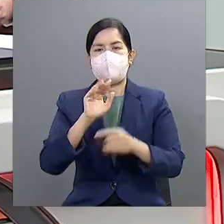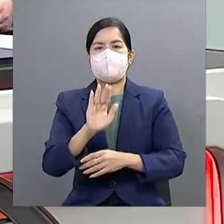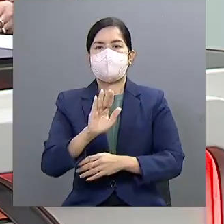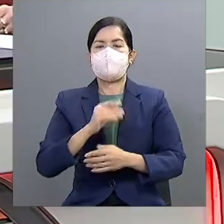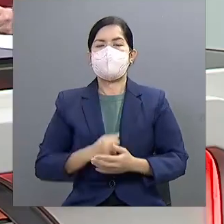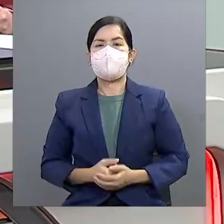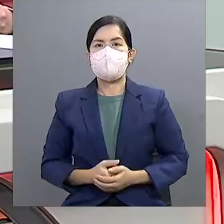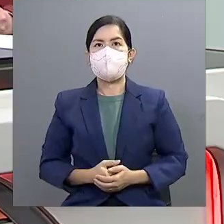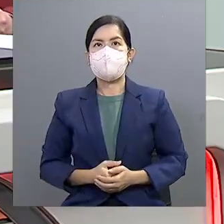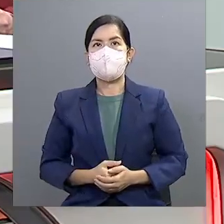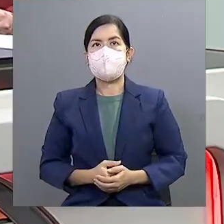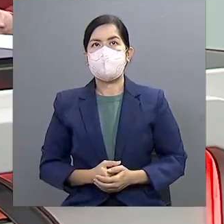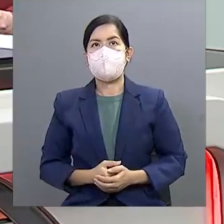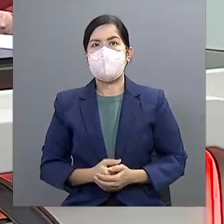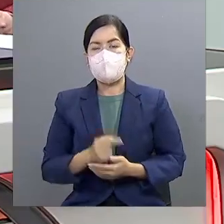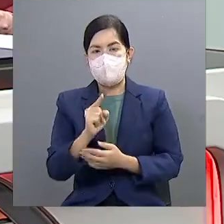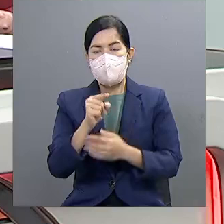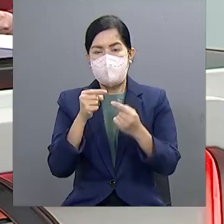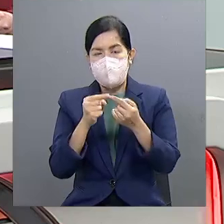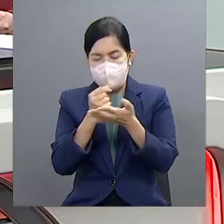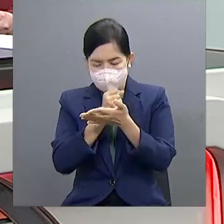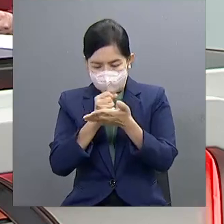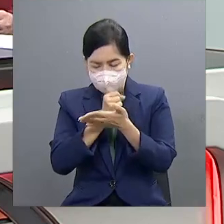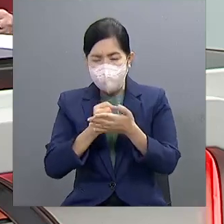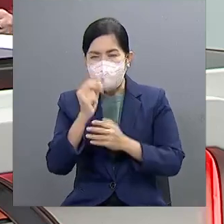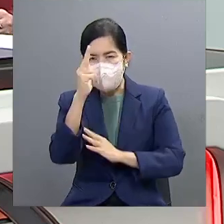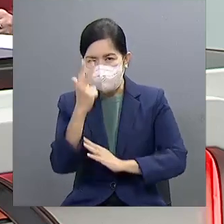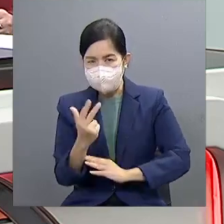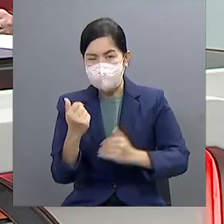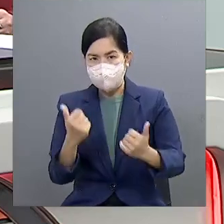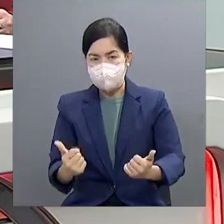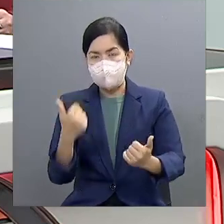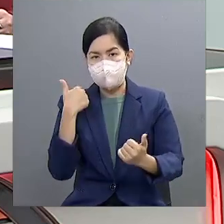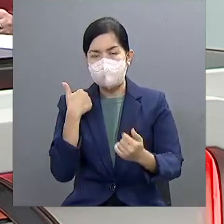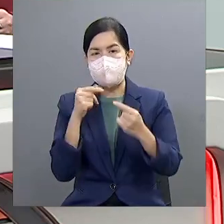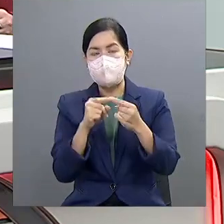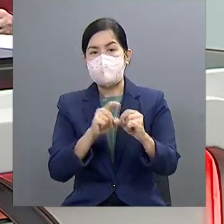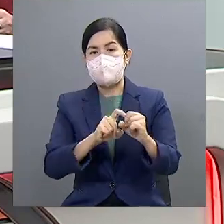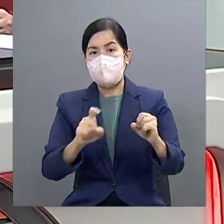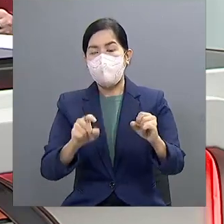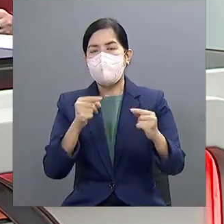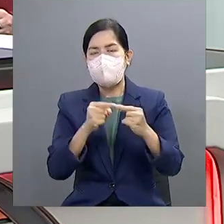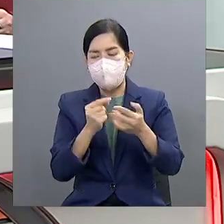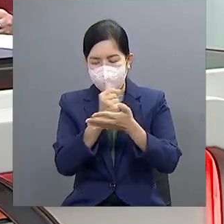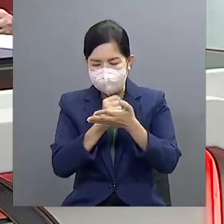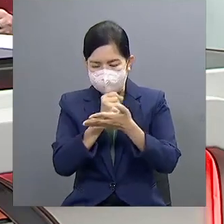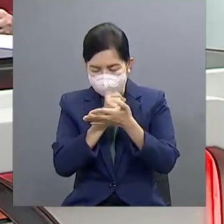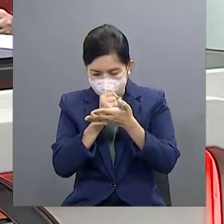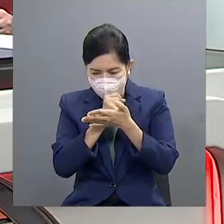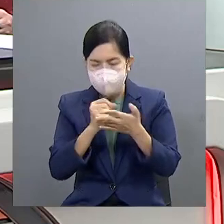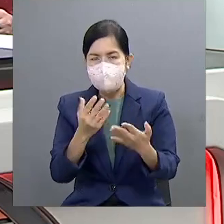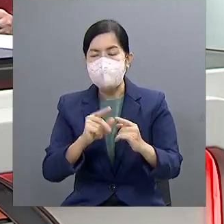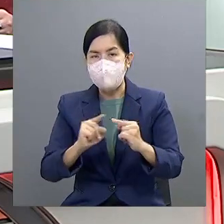ซึ่งกัญชาถึงแม้ในเวลานี้จะถูกถอดออกจากการเป็นยาเสพติดแล้วแต่ผลกระทบด้านหนึ่งก็คือ